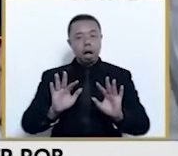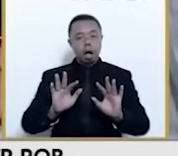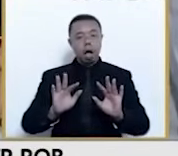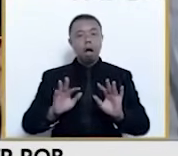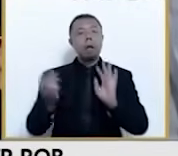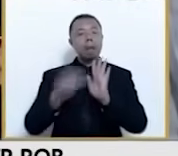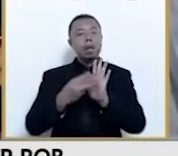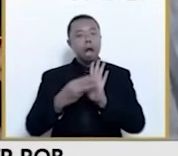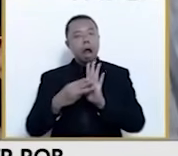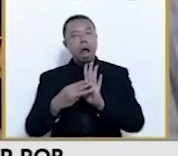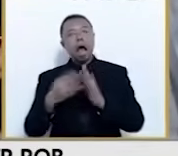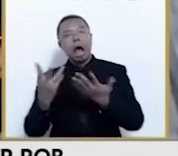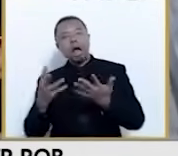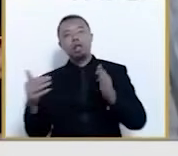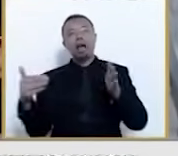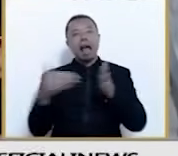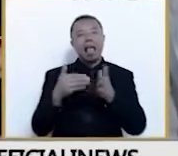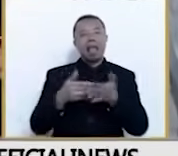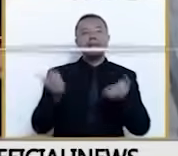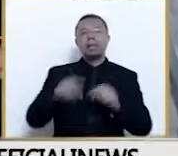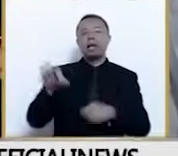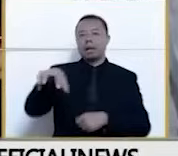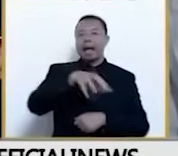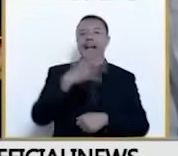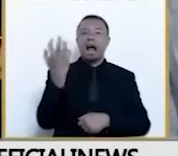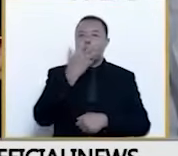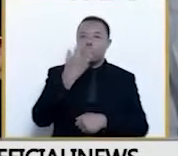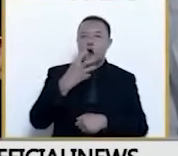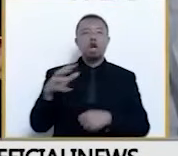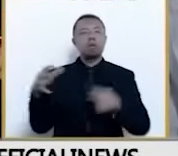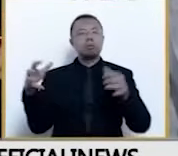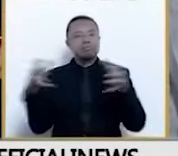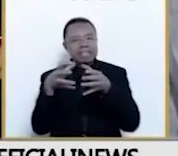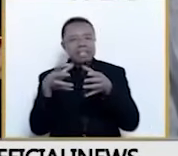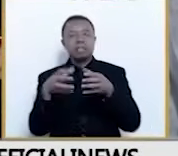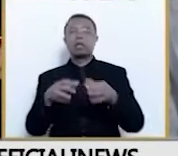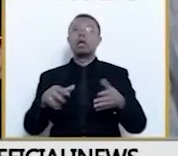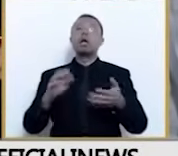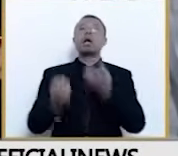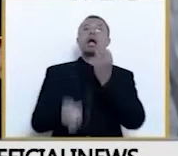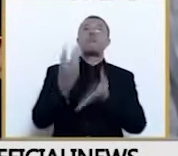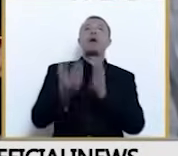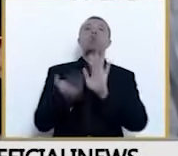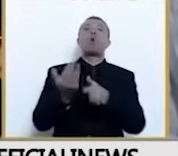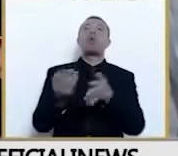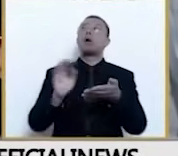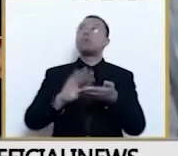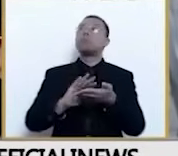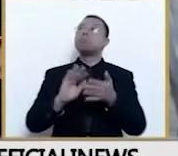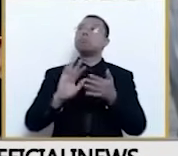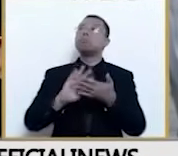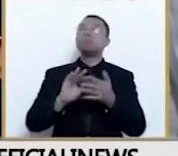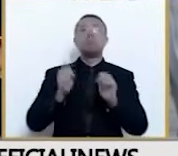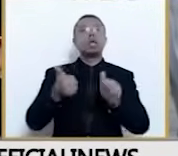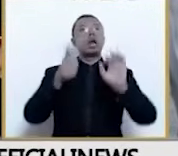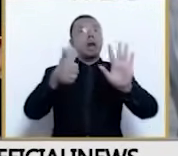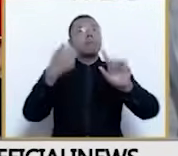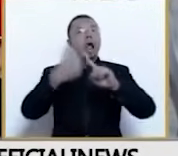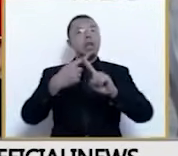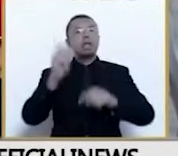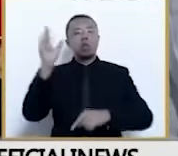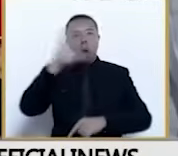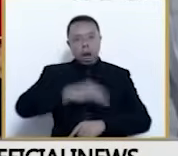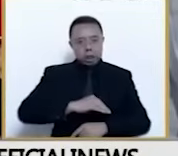masih banyak peristiwa-peristiwa di daerah-daerah kumuh, kebakaran itu tiap hari hampir ada 6 peristiwa di Jakarta